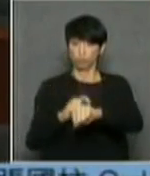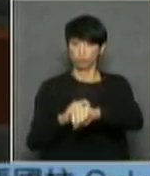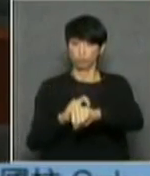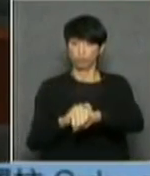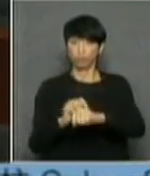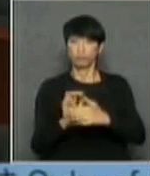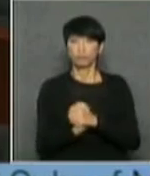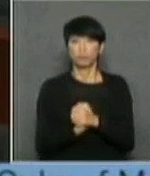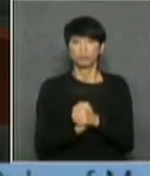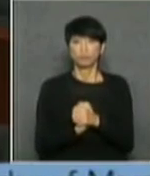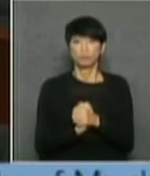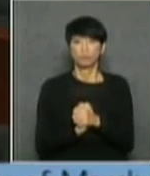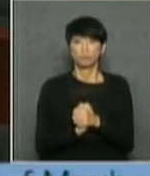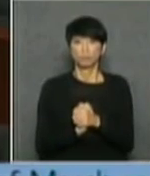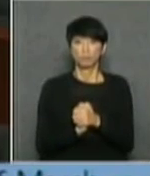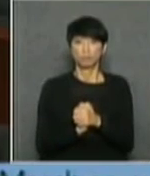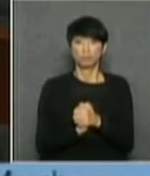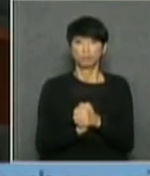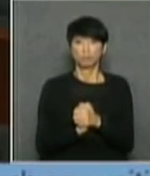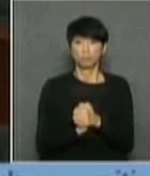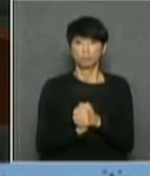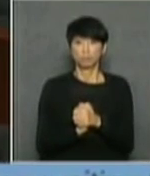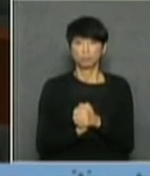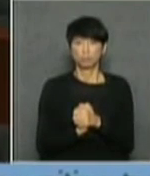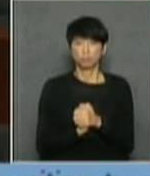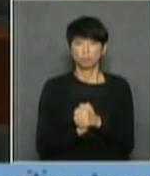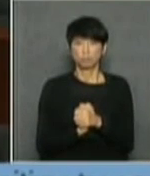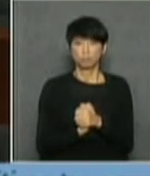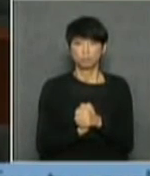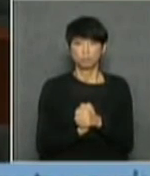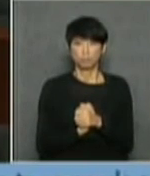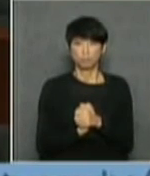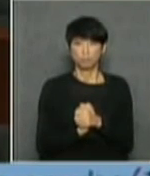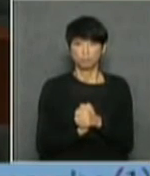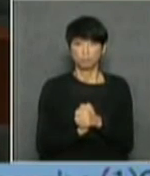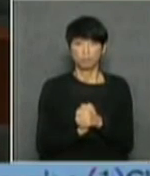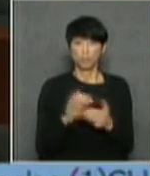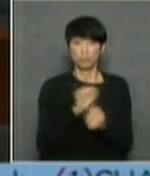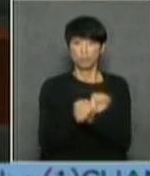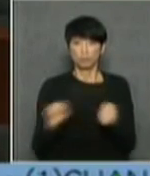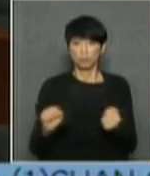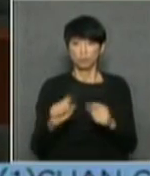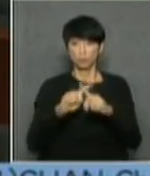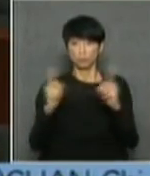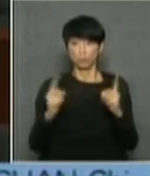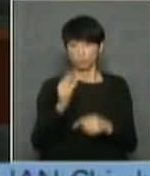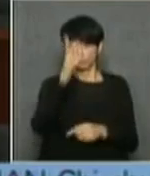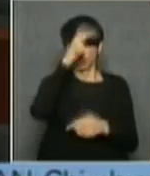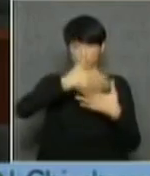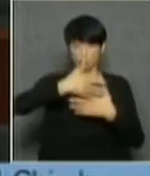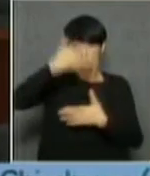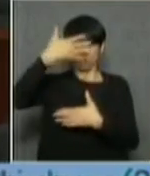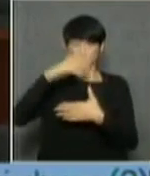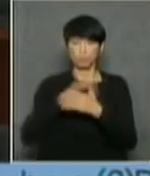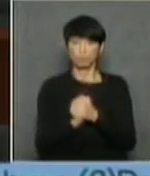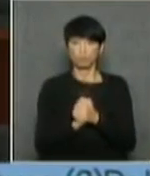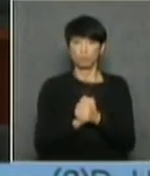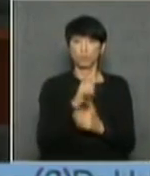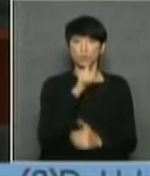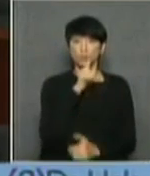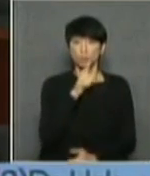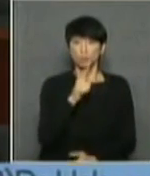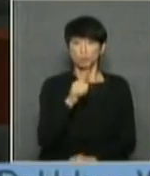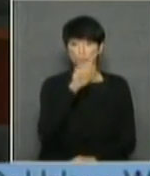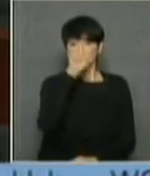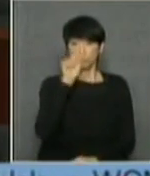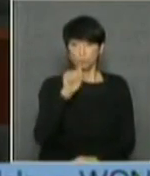應。另外呢，主席要徹底解決11條村嘅鉛禍呢，最後都係